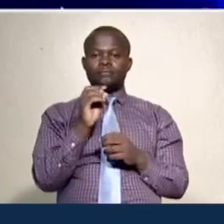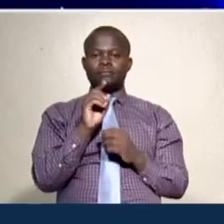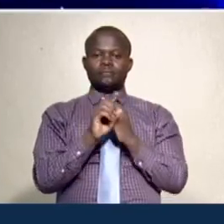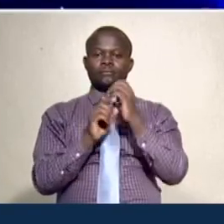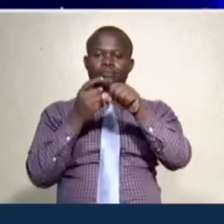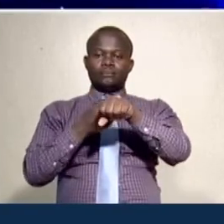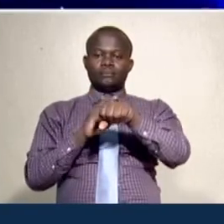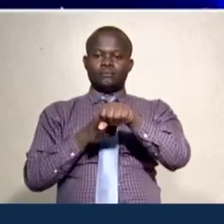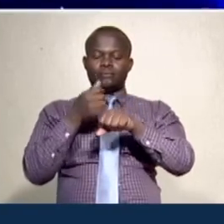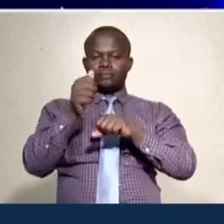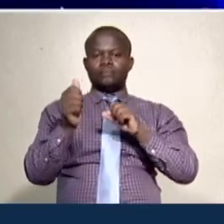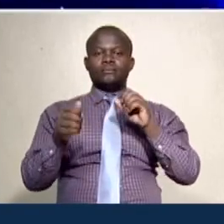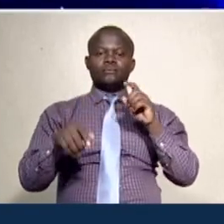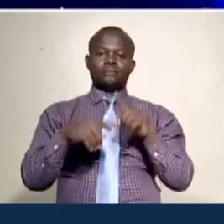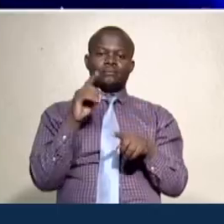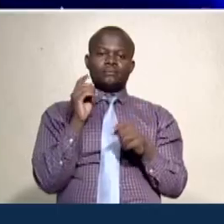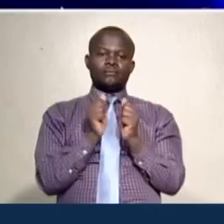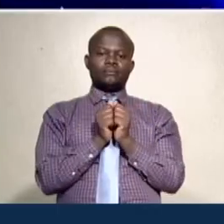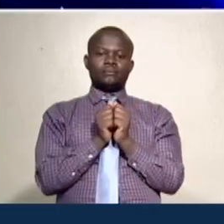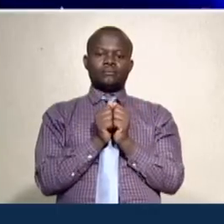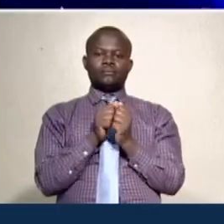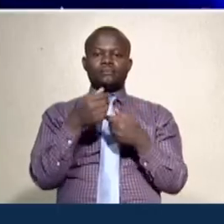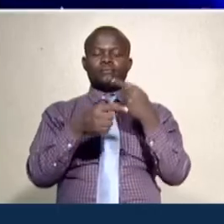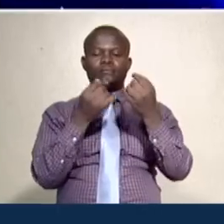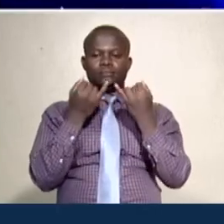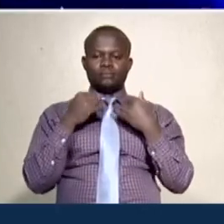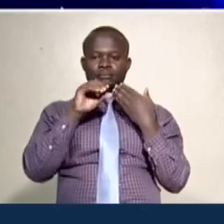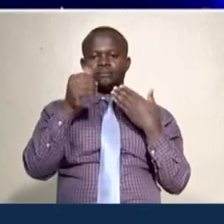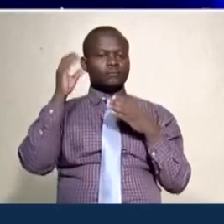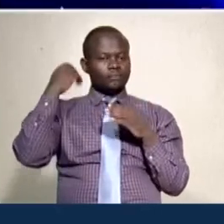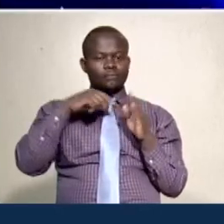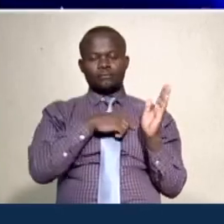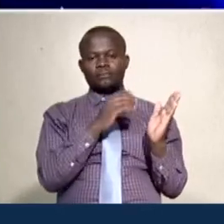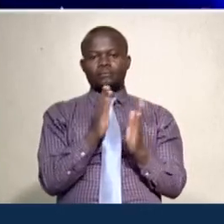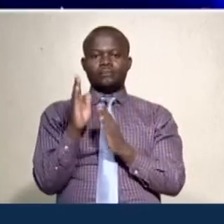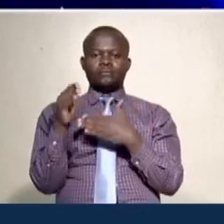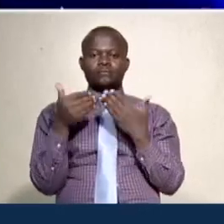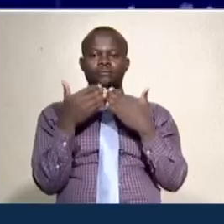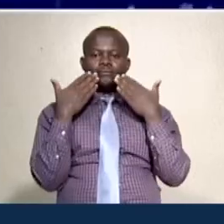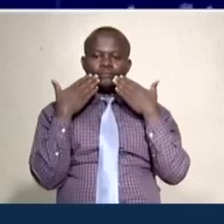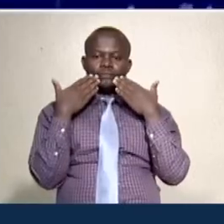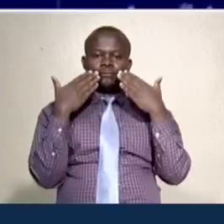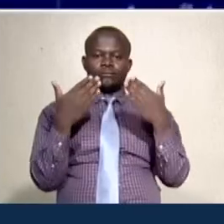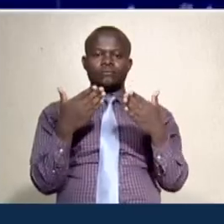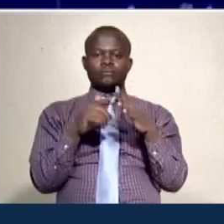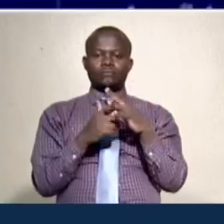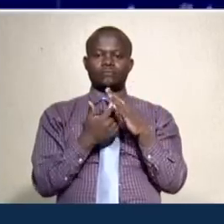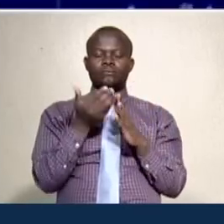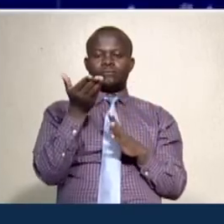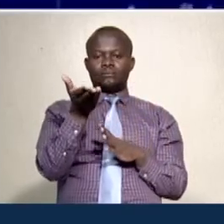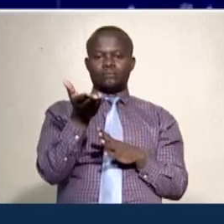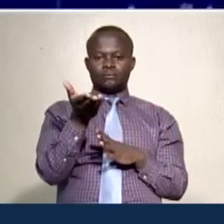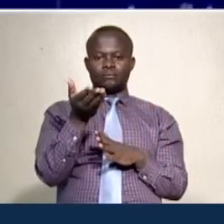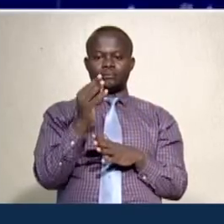Musanze wihariye ibikombe. Okay. Yego. Komereza utubwire rero n'amakuru waduteguriye. urakoze cyane. Reka makuru y'imikino n'ubundi tuyahereye